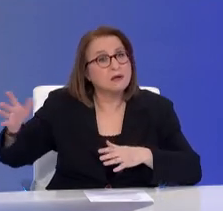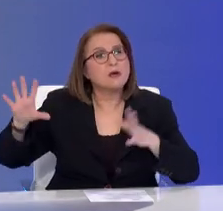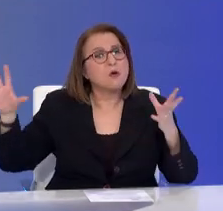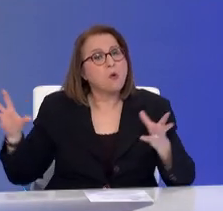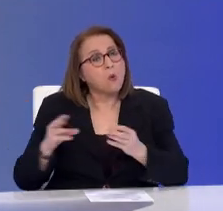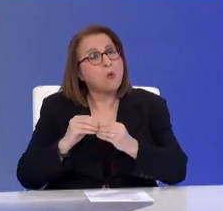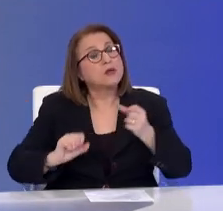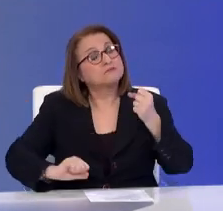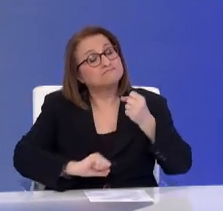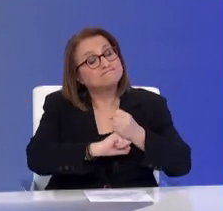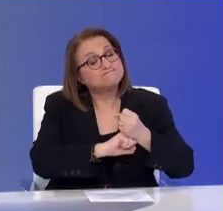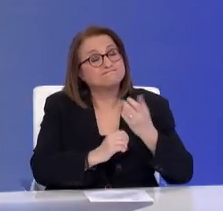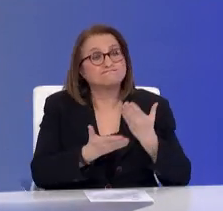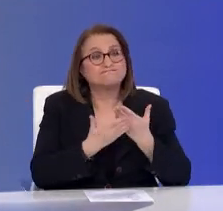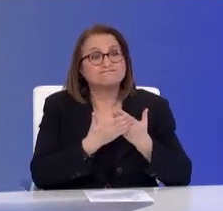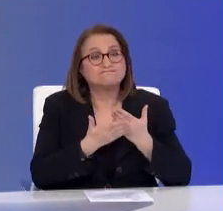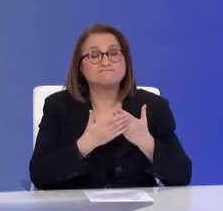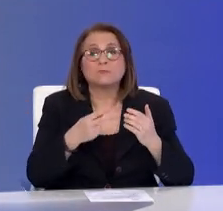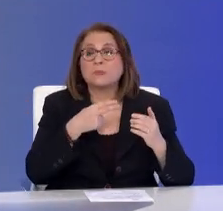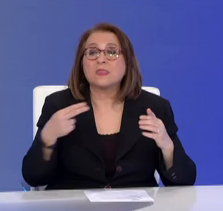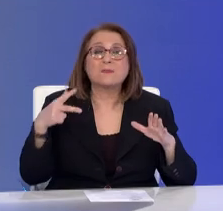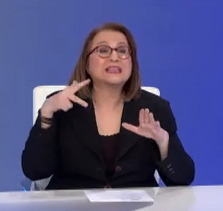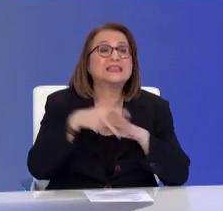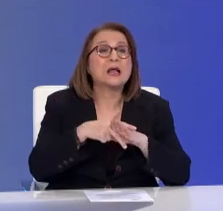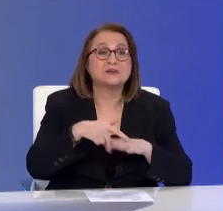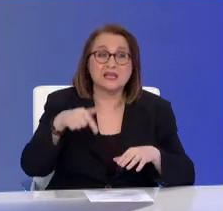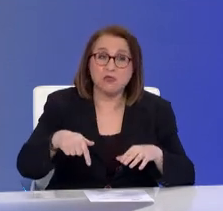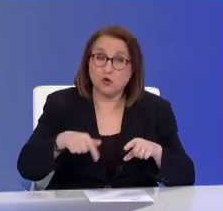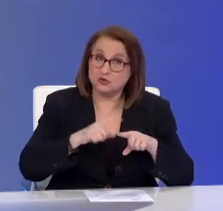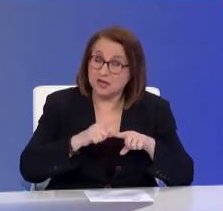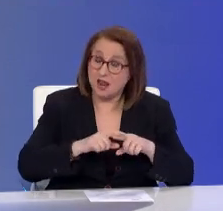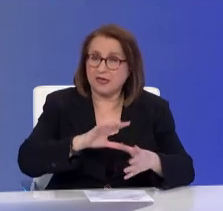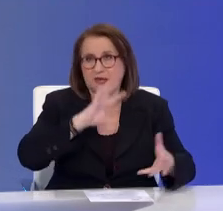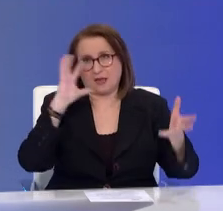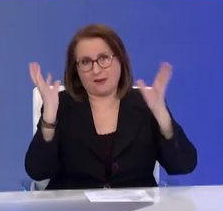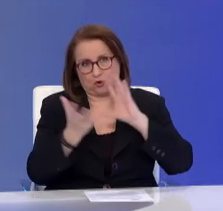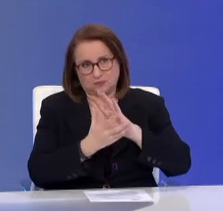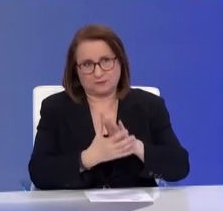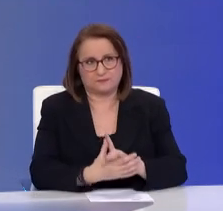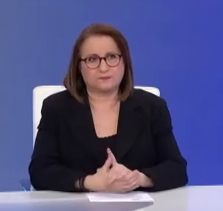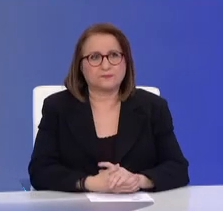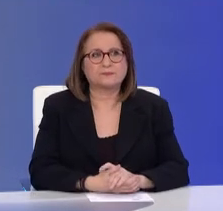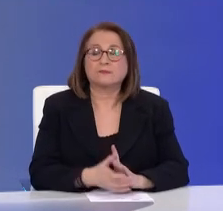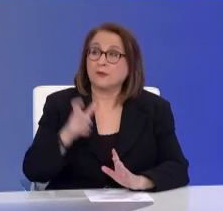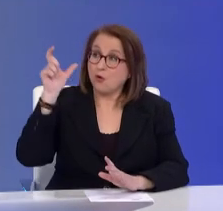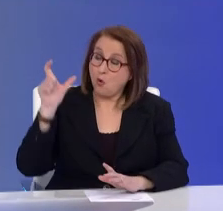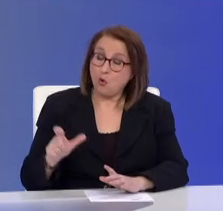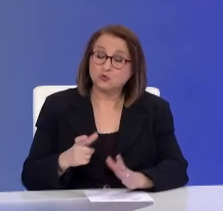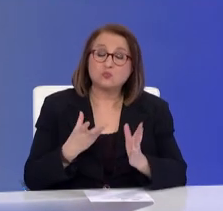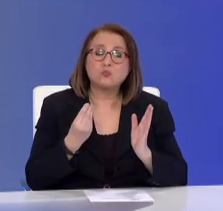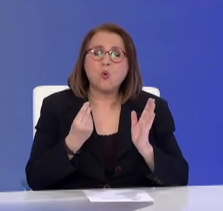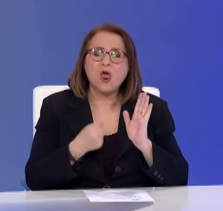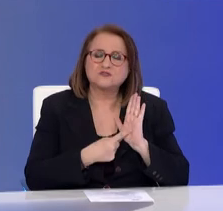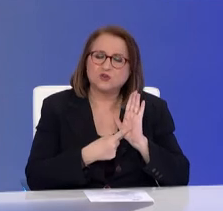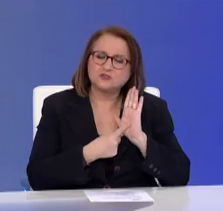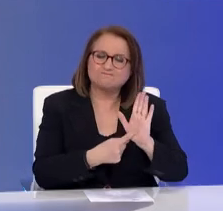του τραπεζικού τομέα στην χώρα του και παγκοσμίως. Ο κύριος Πικτέ έχει αποδείξει την αγάπη του για την